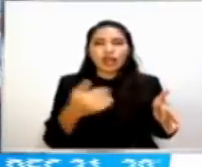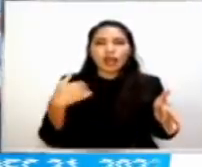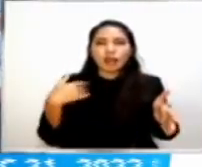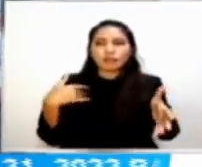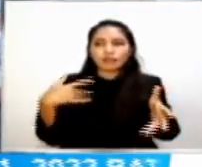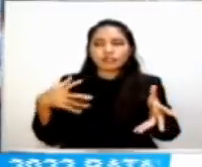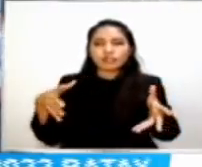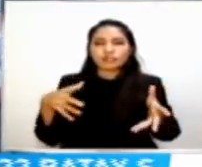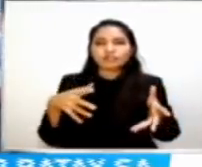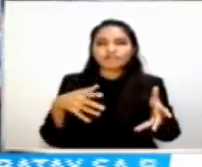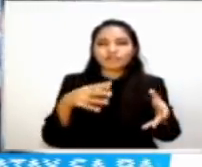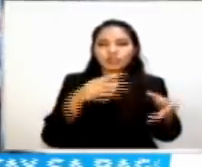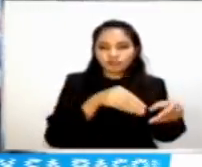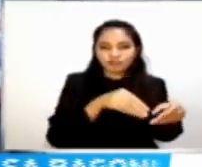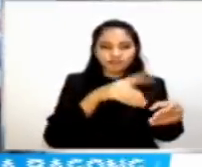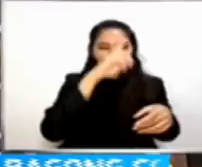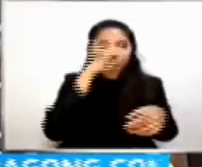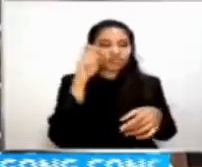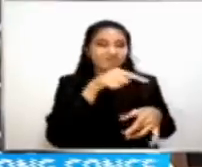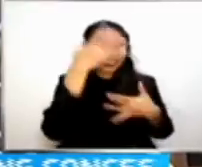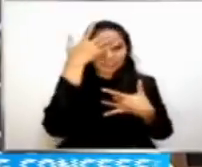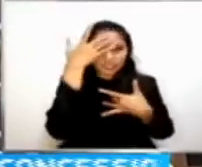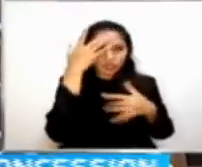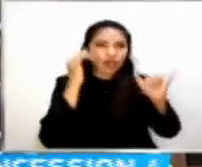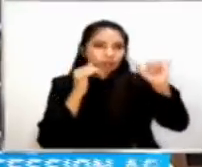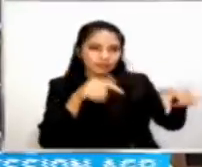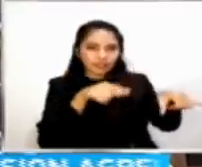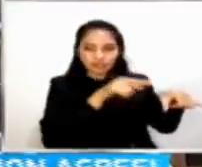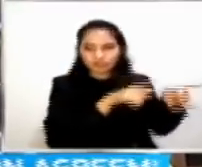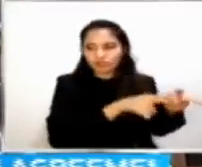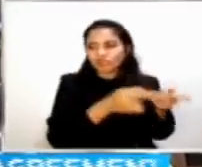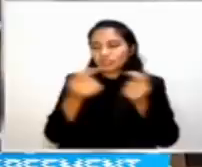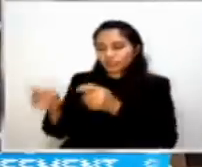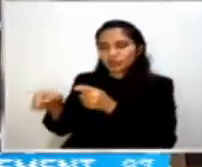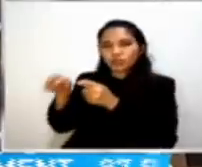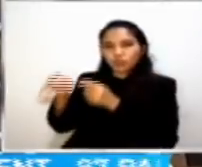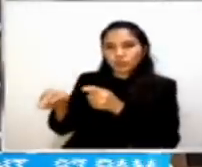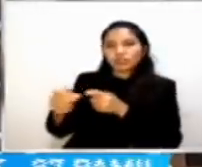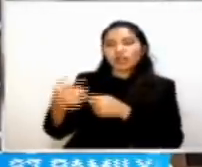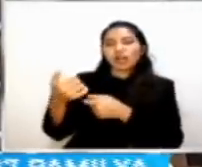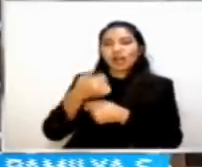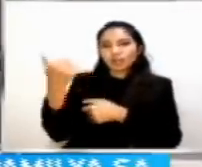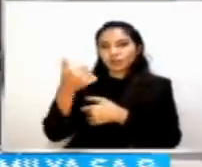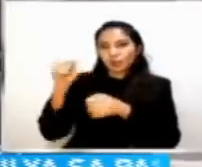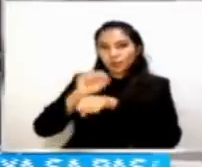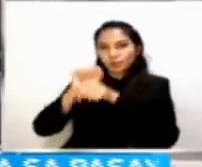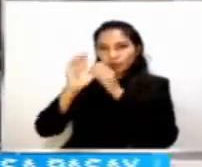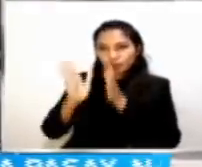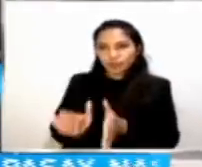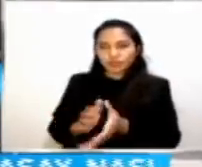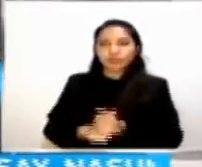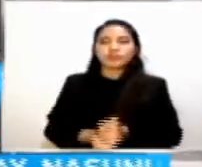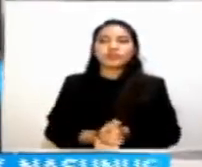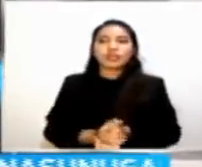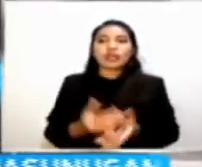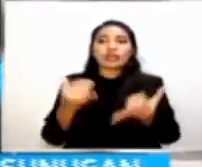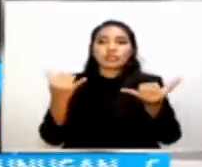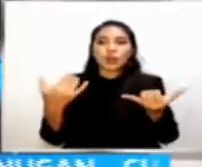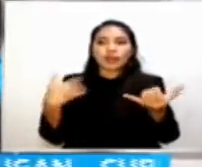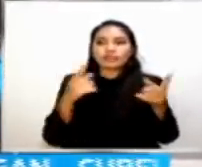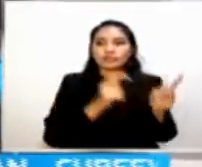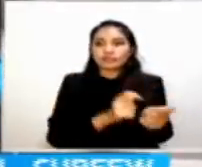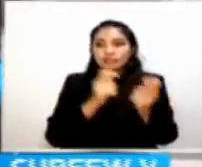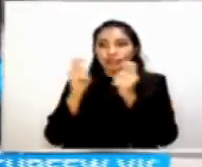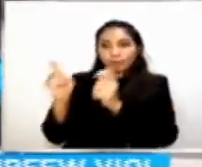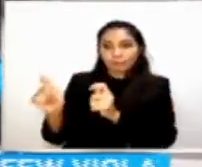limited number of present na workers. Kabilang sa solusyon ng DOH, ang paglipat sa ibang pasilidad ng mga mild at asymptomatic na